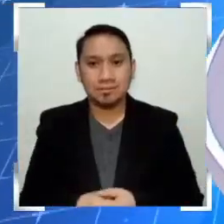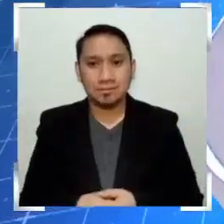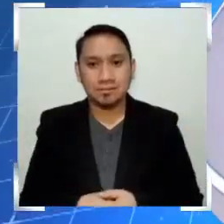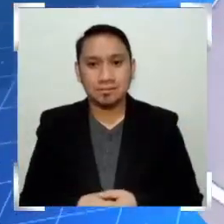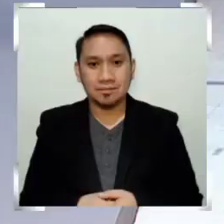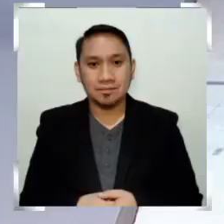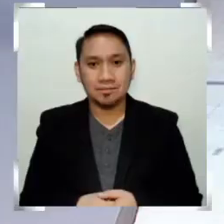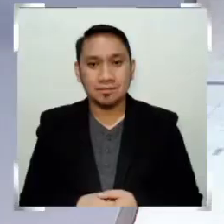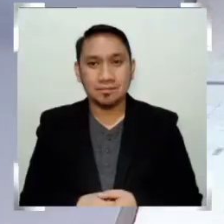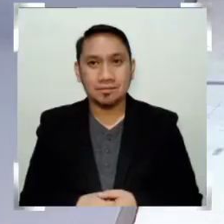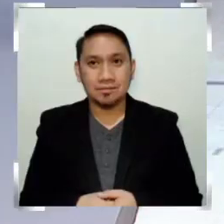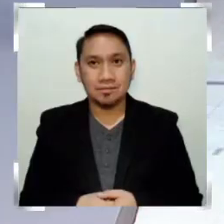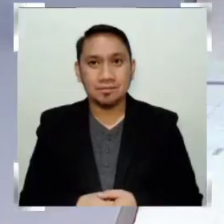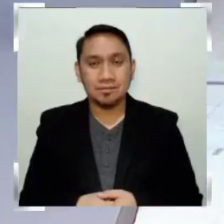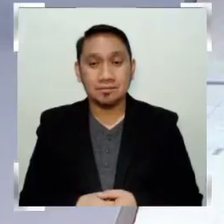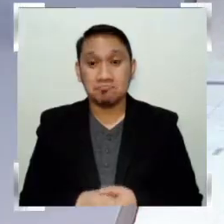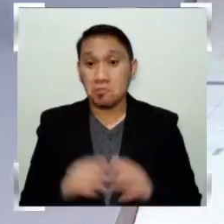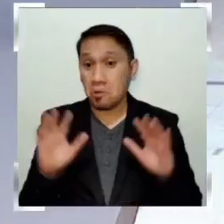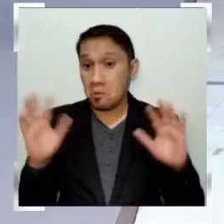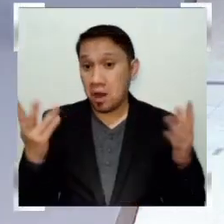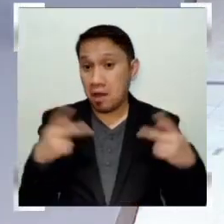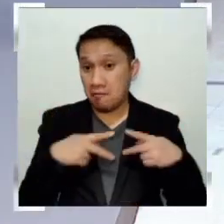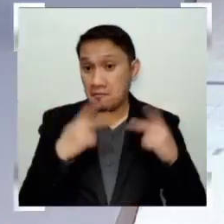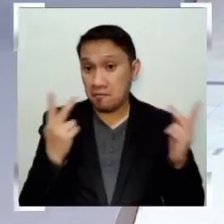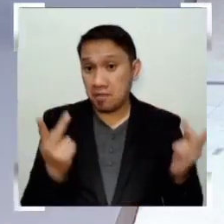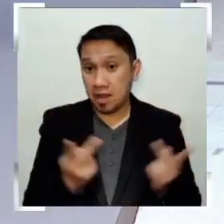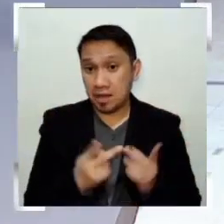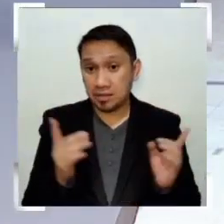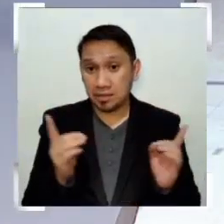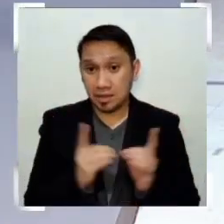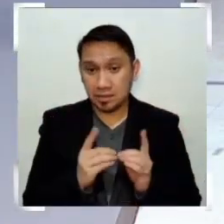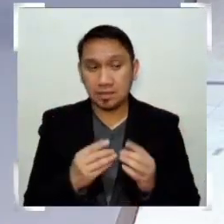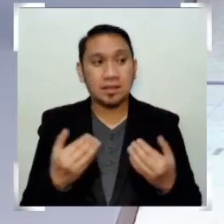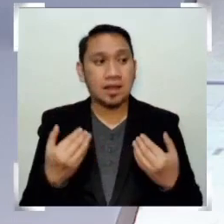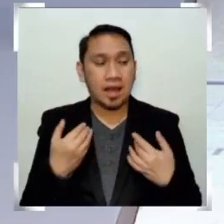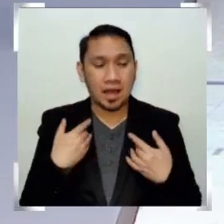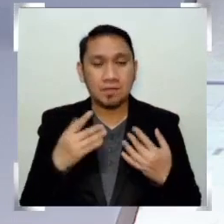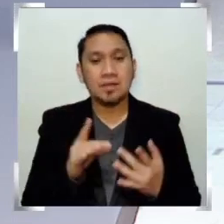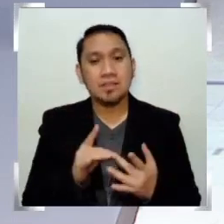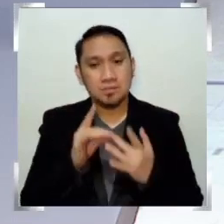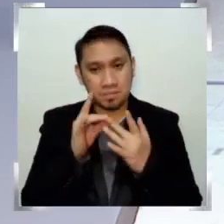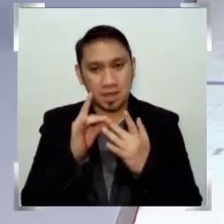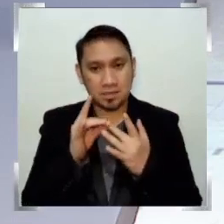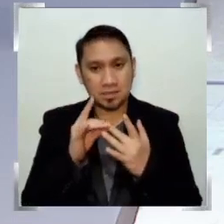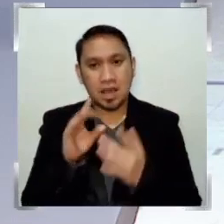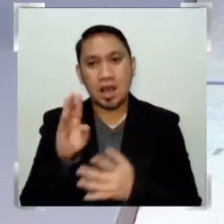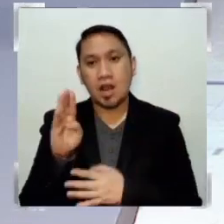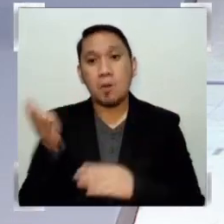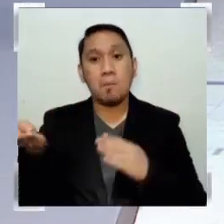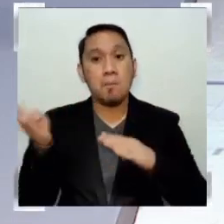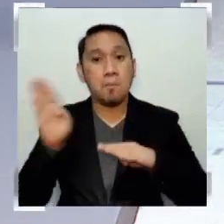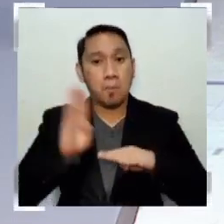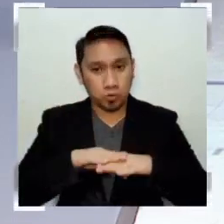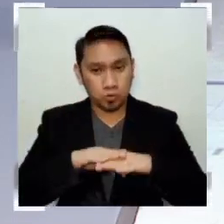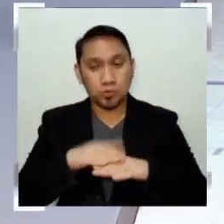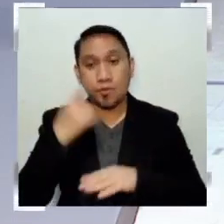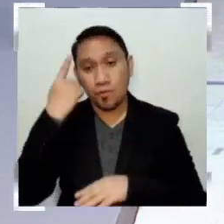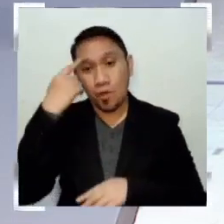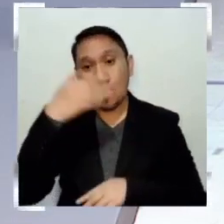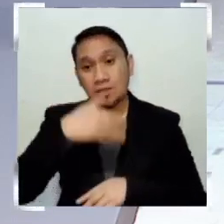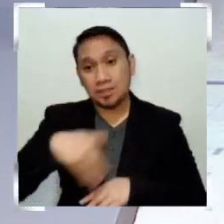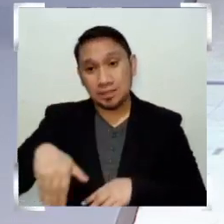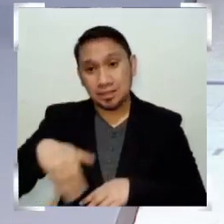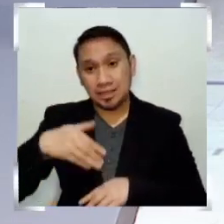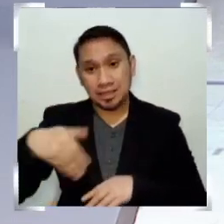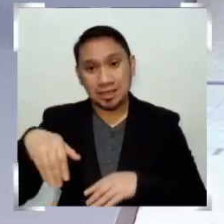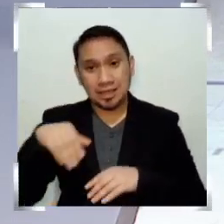Walang ka-Valentine pero may special bonus para po yan sa ilang single na government employees sa Quezon.